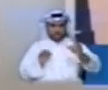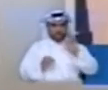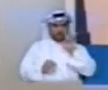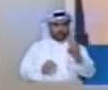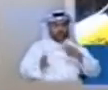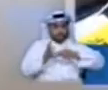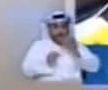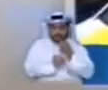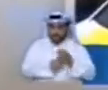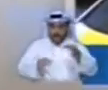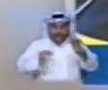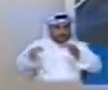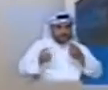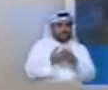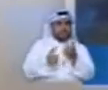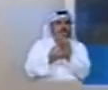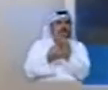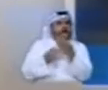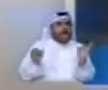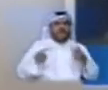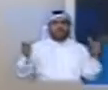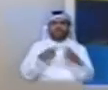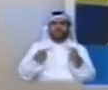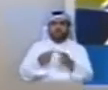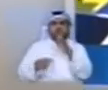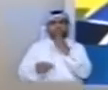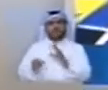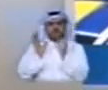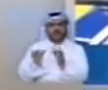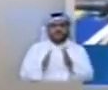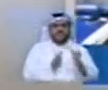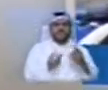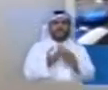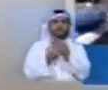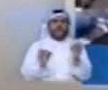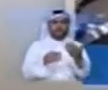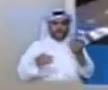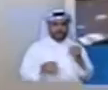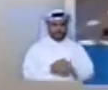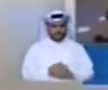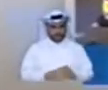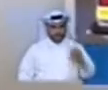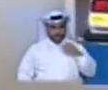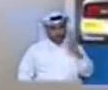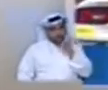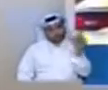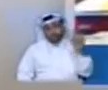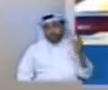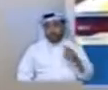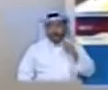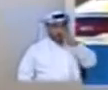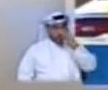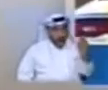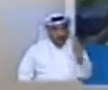من التنظيم والتخطيط بحيث نغطي كافة الجوانب الأمنية والمرورية والوقائية. بس أخوي مطر، بس حبيت أني